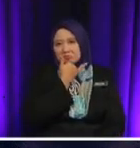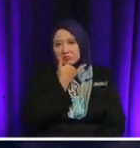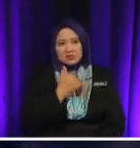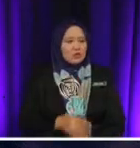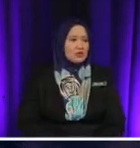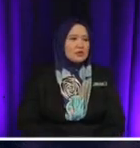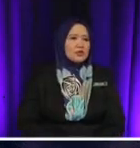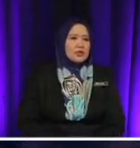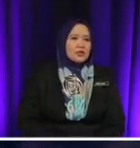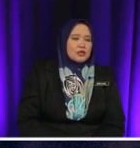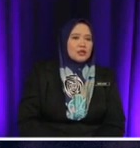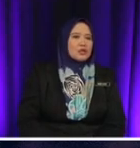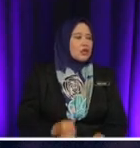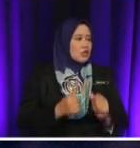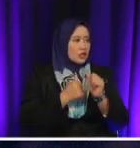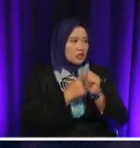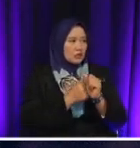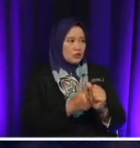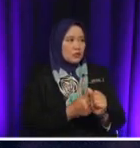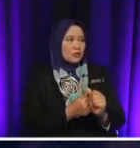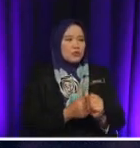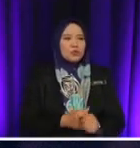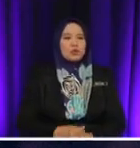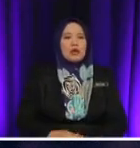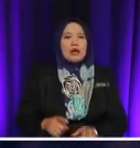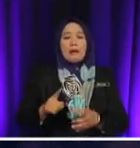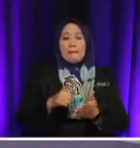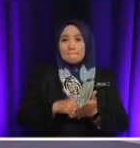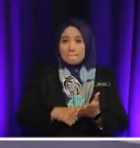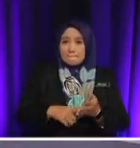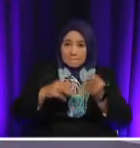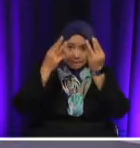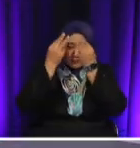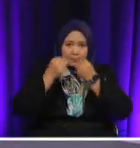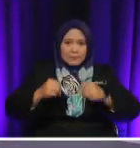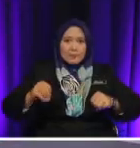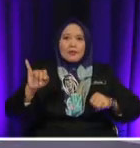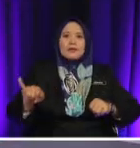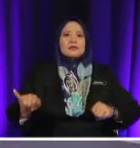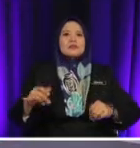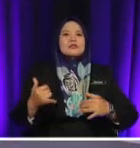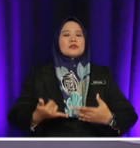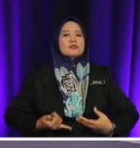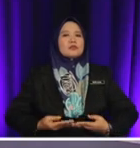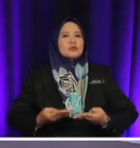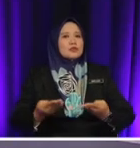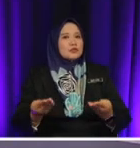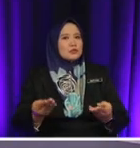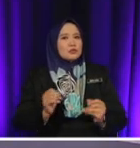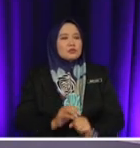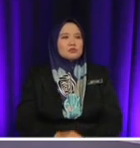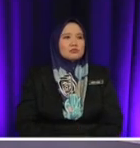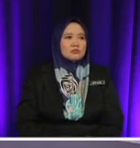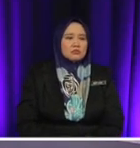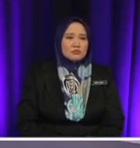yang sesuai dia bergantung kepada skema pemakahan okey mungkin skema peremakahan tu tak nak terima perkandan dengan bentuk tandaan dia